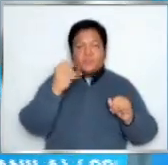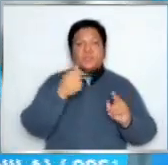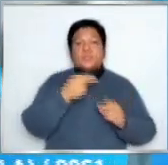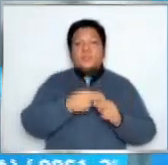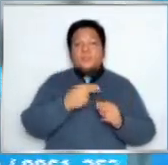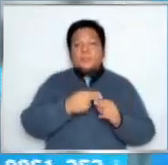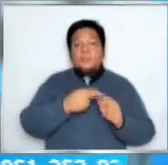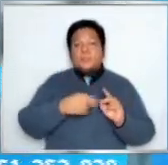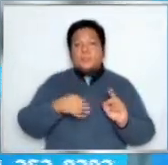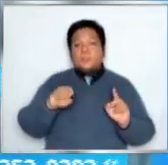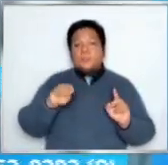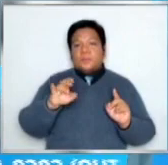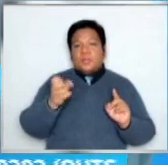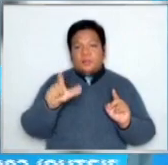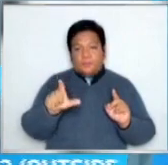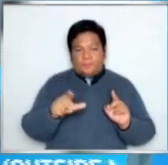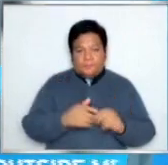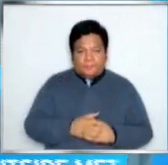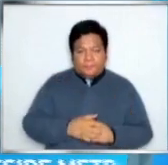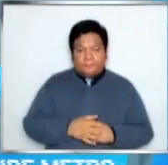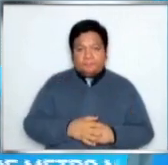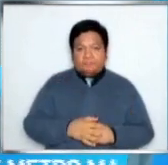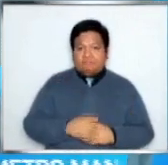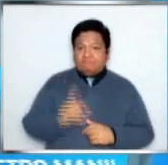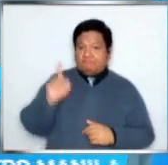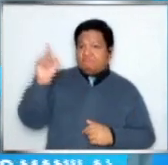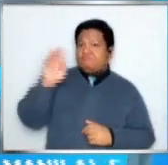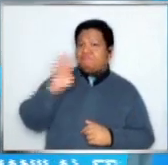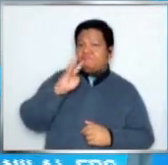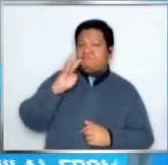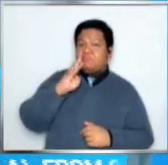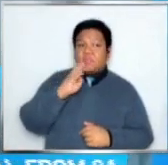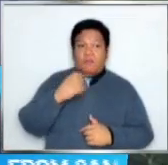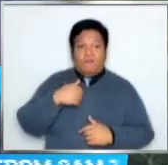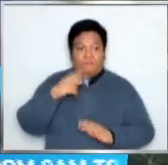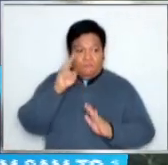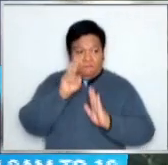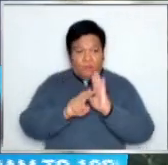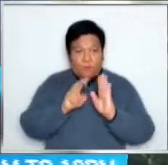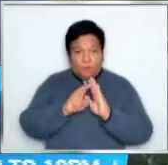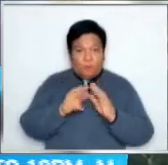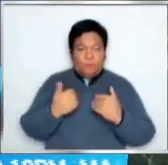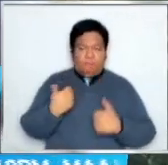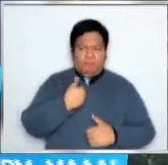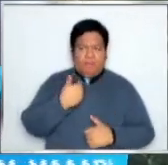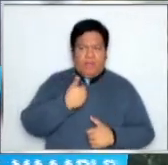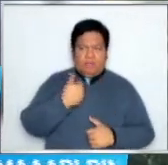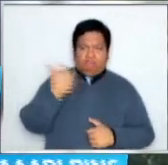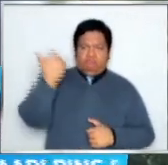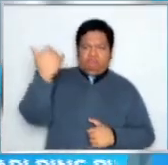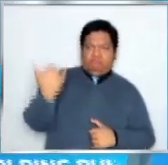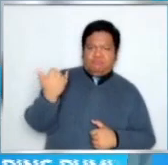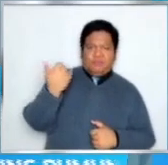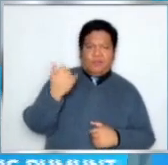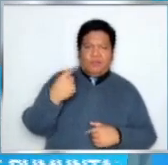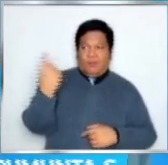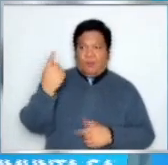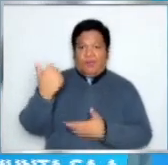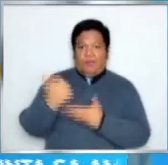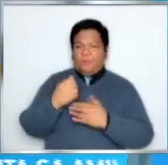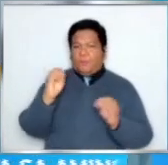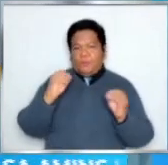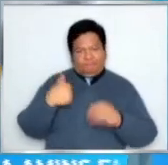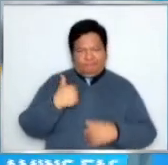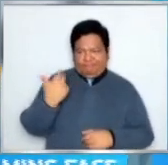Sa paggagawa ng video, ako po yung nag-video rin. Wala akong videographer. Yung mga tinatanim namin